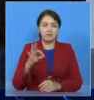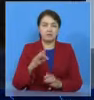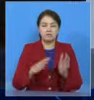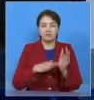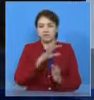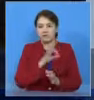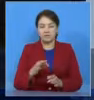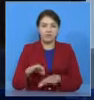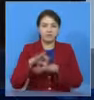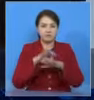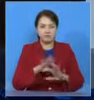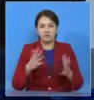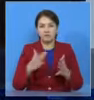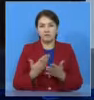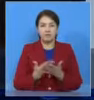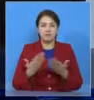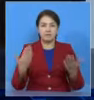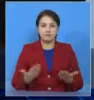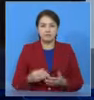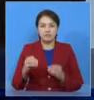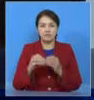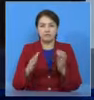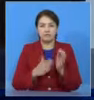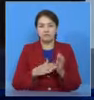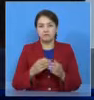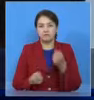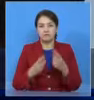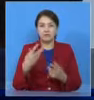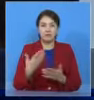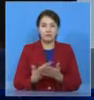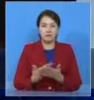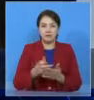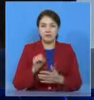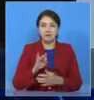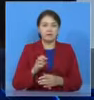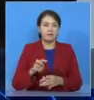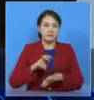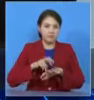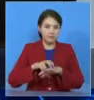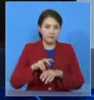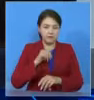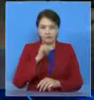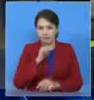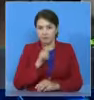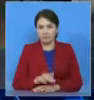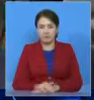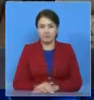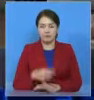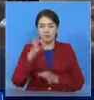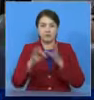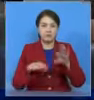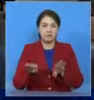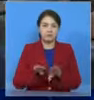0,9% завозные случаи. Из местных случаев 19,4% выявлены при профилактических медицинских осмотрах. За сутки